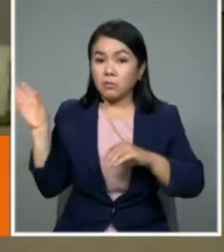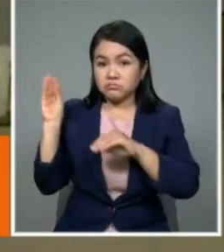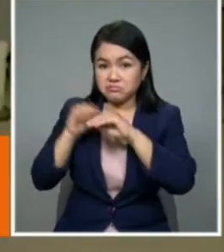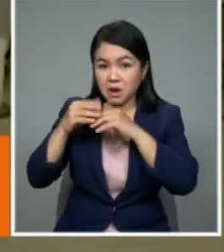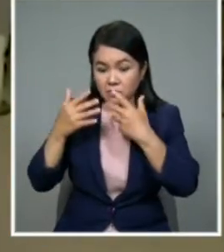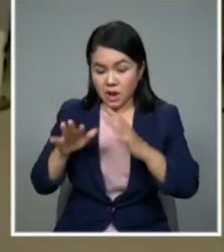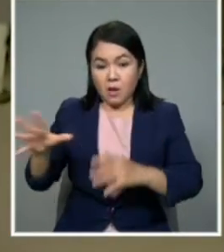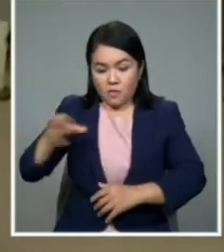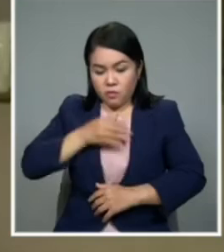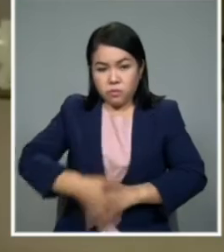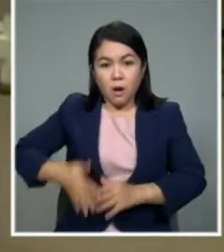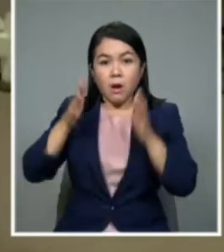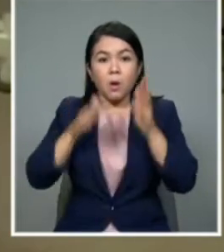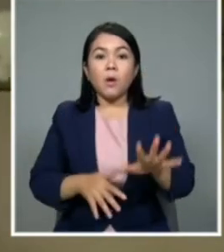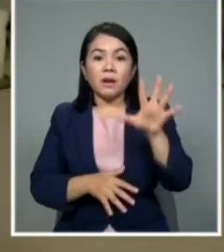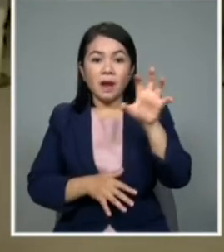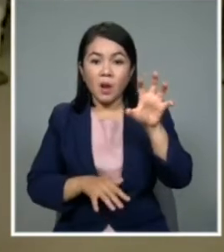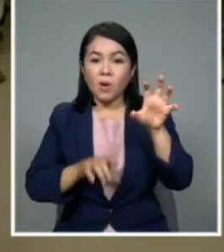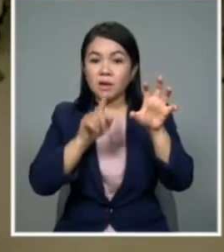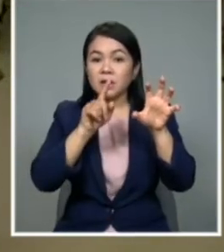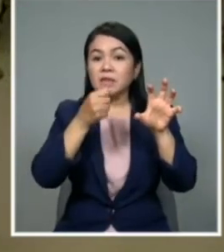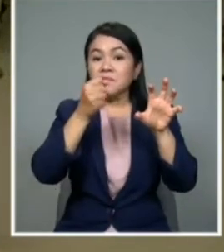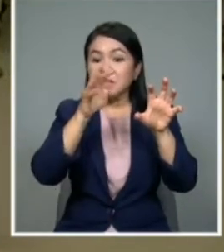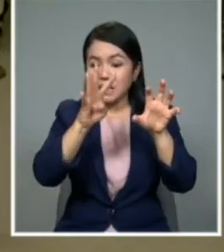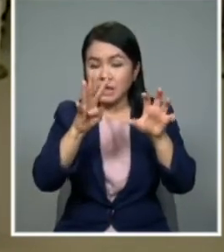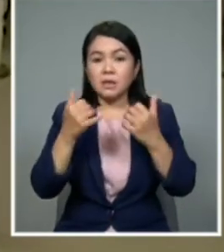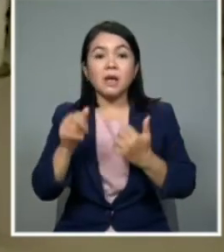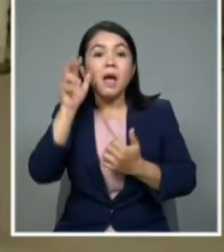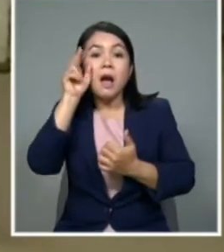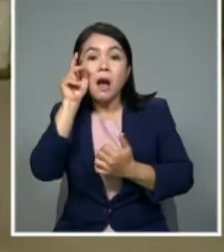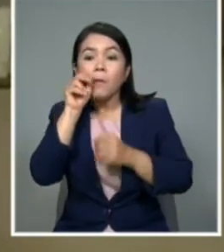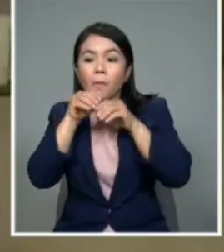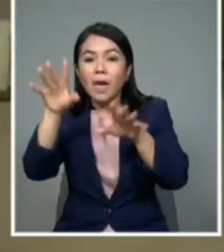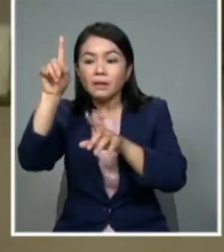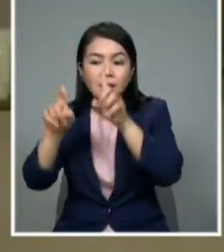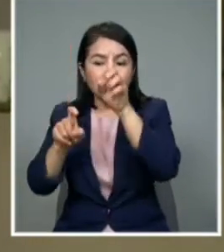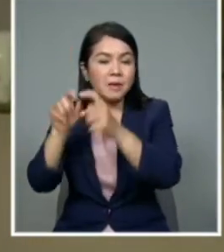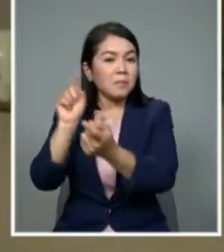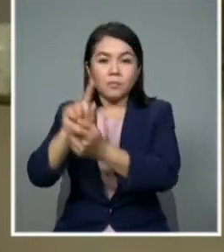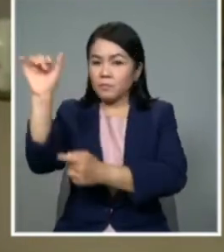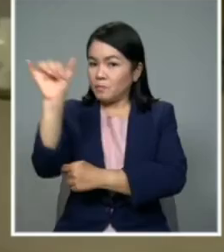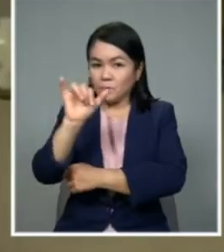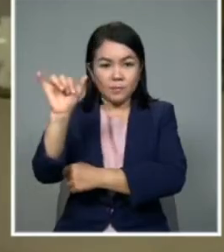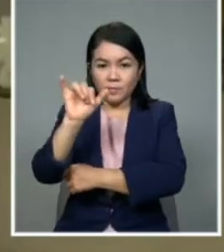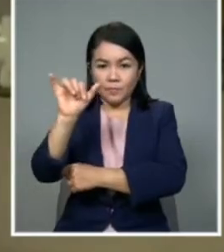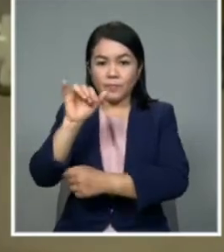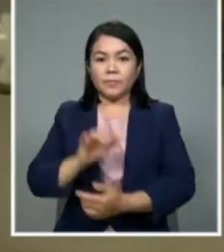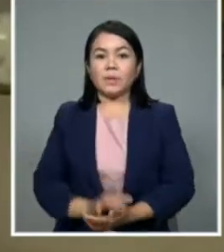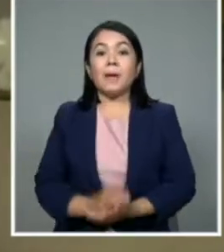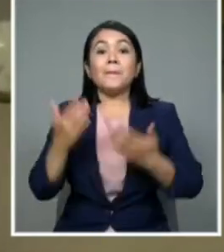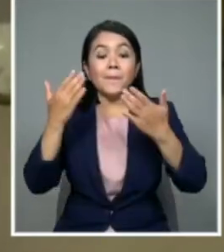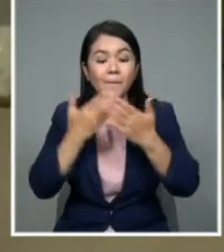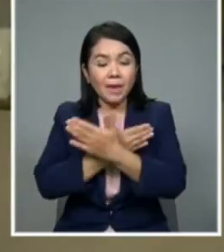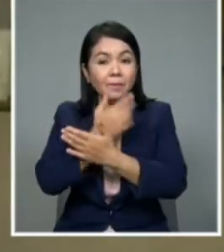นี้ยอดผู้ติดเชื้ออยู่ที่514คนนะคะแต่ว่ายังไม่มีรายงานของผู้เสียชีวิตค่ะขยับมาดู